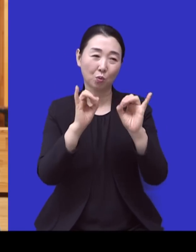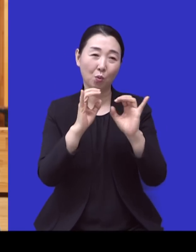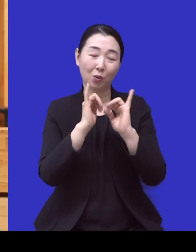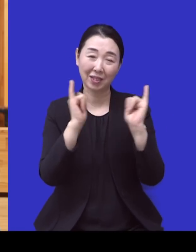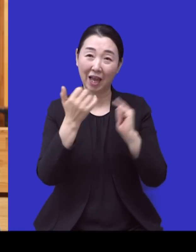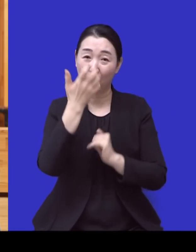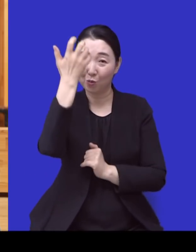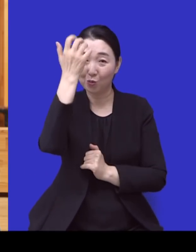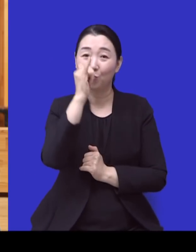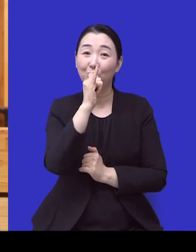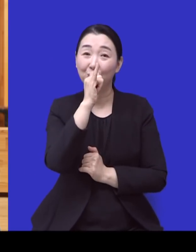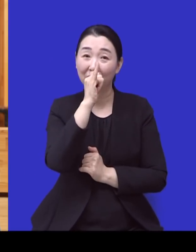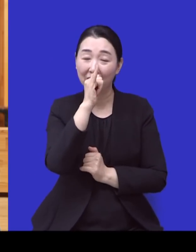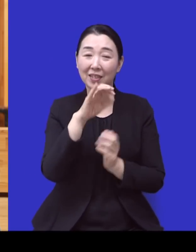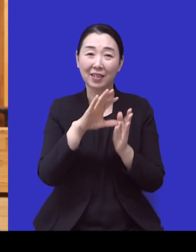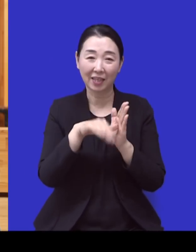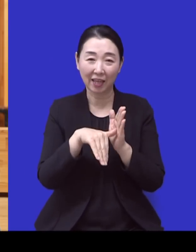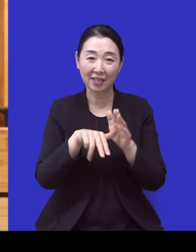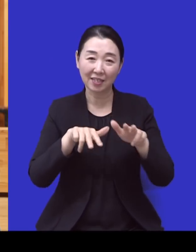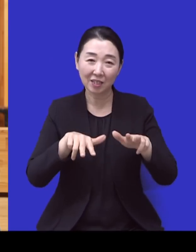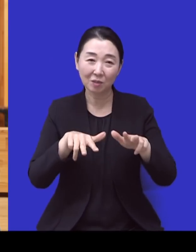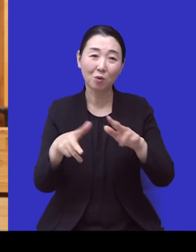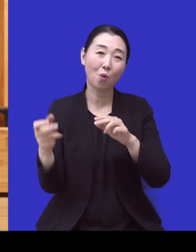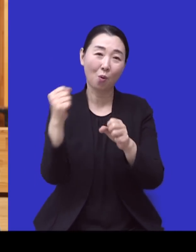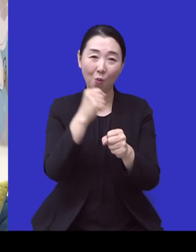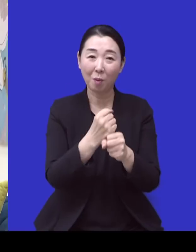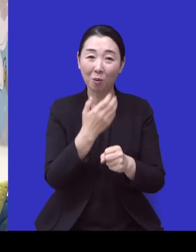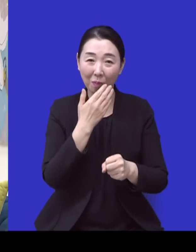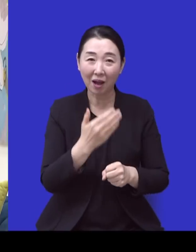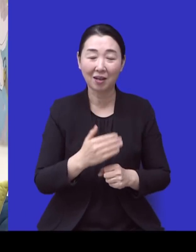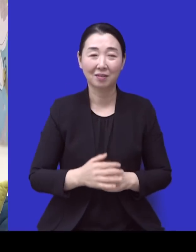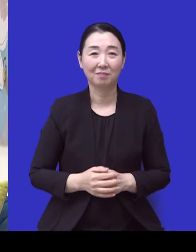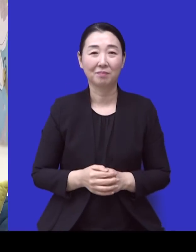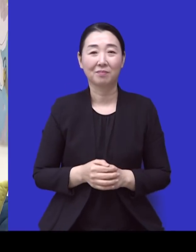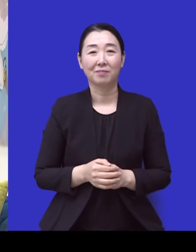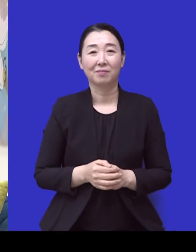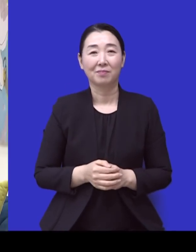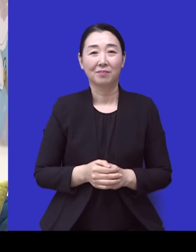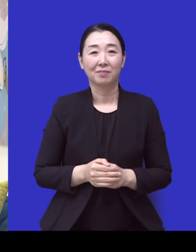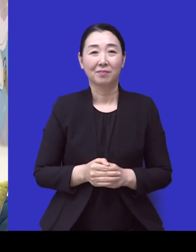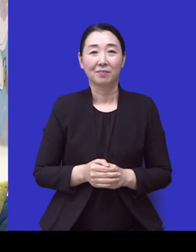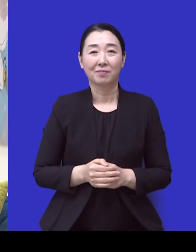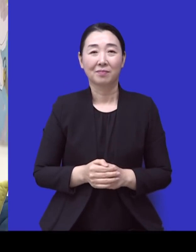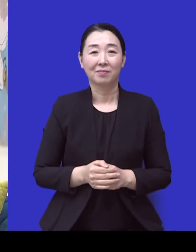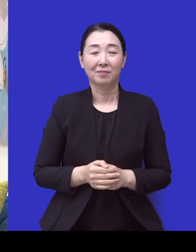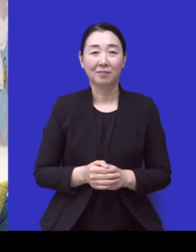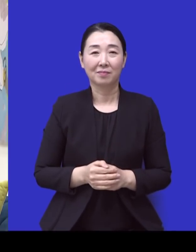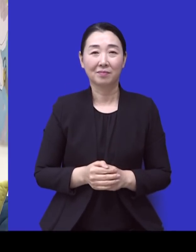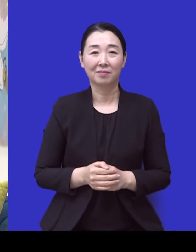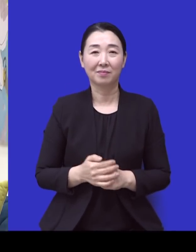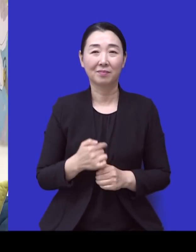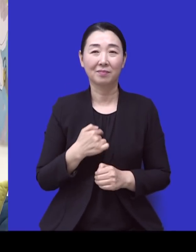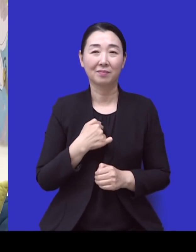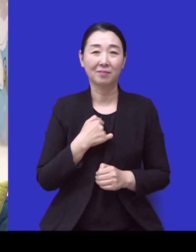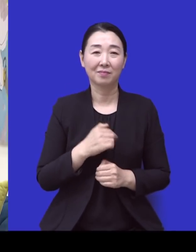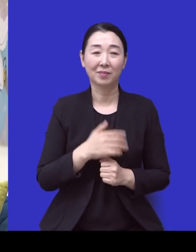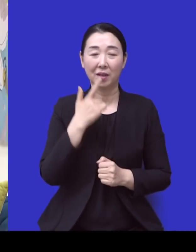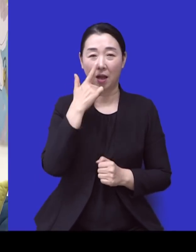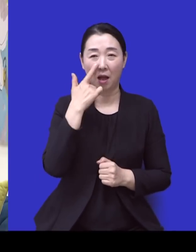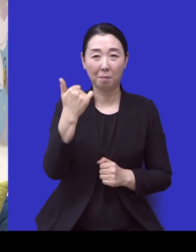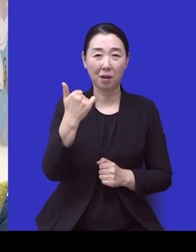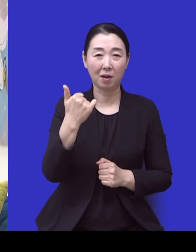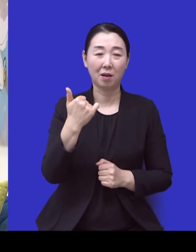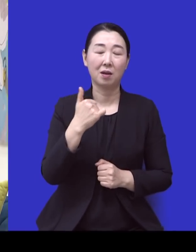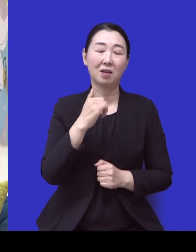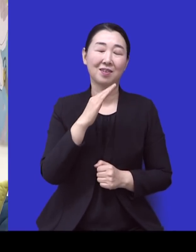꿈까지 키우고 있는 지금 현실에서 많이 회복이 되었나요? 네네. 사실은 저는 진짜 아빠가 참